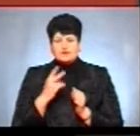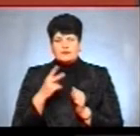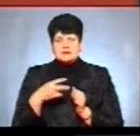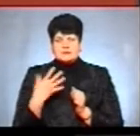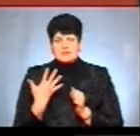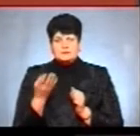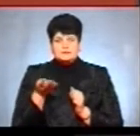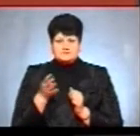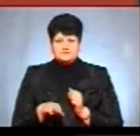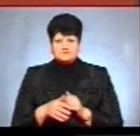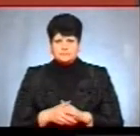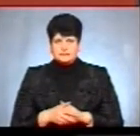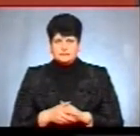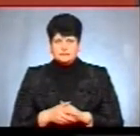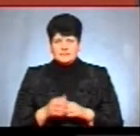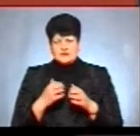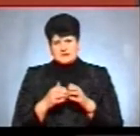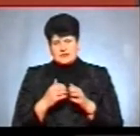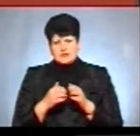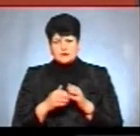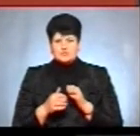рослин. В середньому,